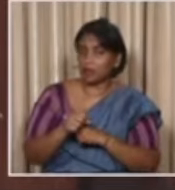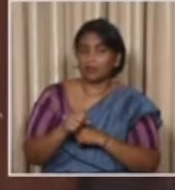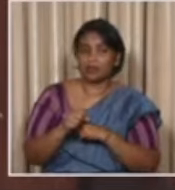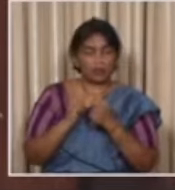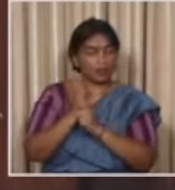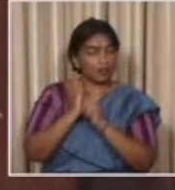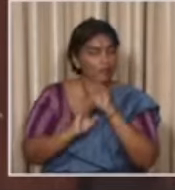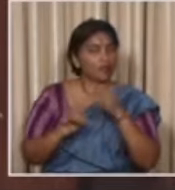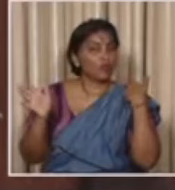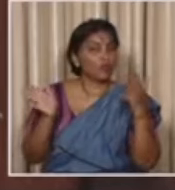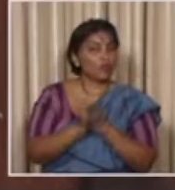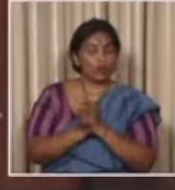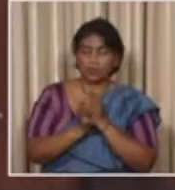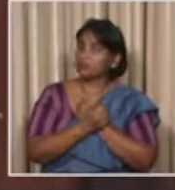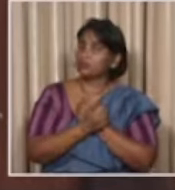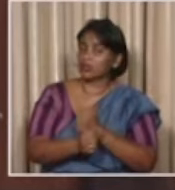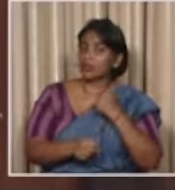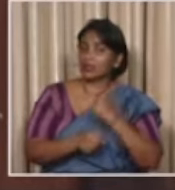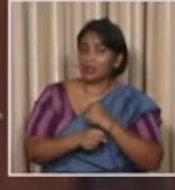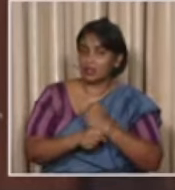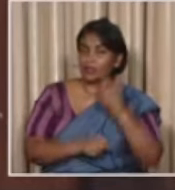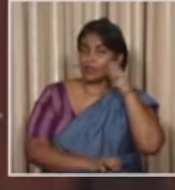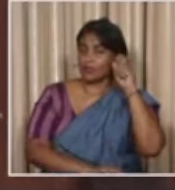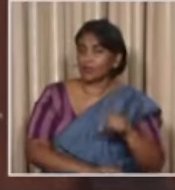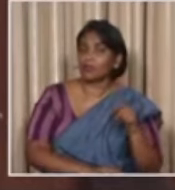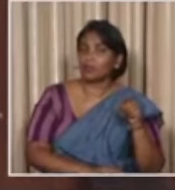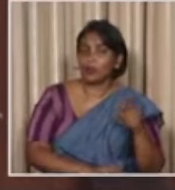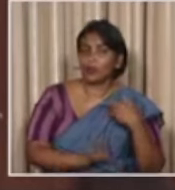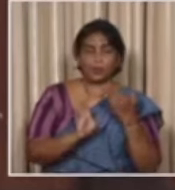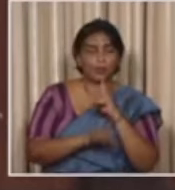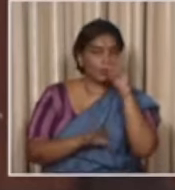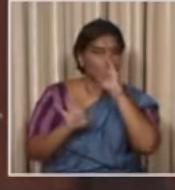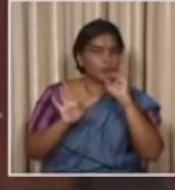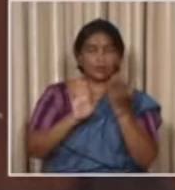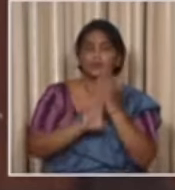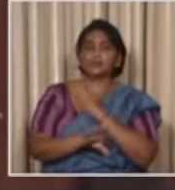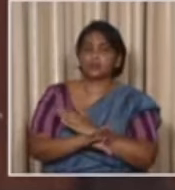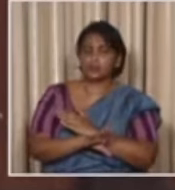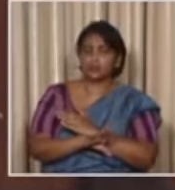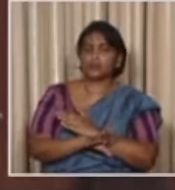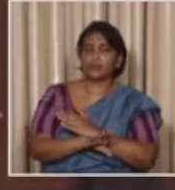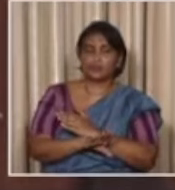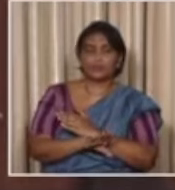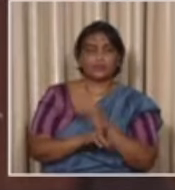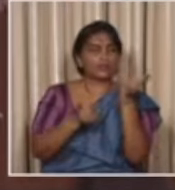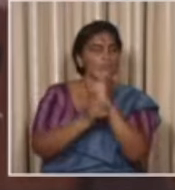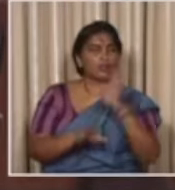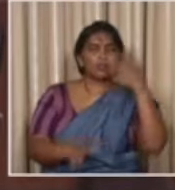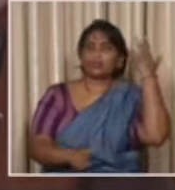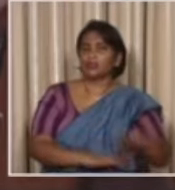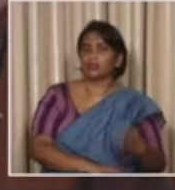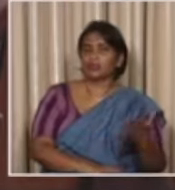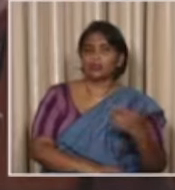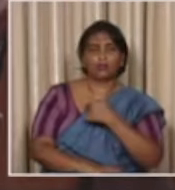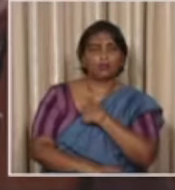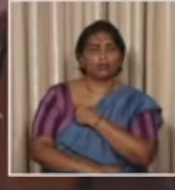එකට සම්බන්ධ යත් එක ඇරස් කරපු ගජන් මාමා කියන පුද්ගලයා පෞගිය මාස 6කට කලින් ඉතාමත්ම එක පාර්ට් එකක් මැරිලා ගියා.